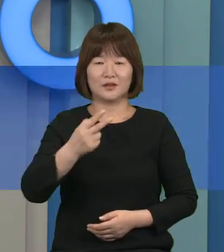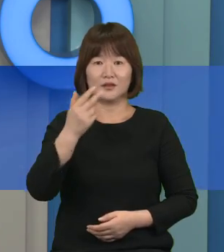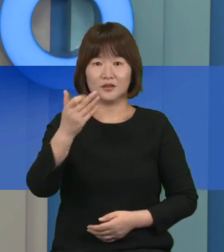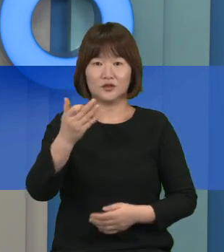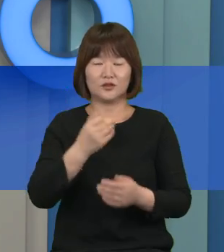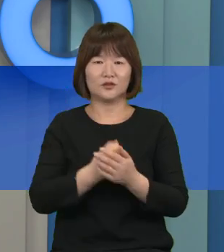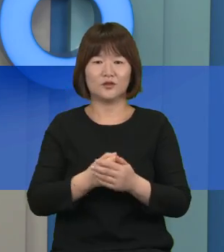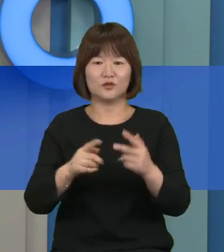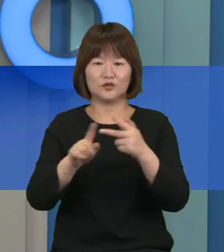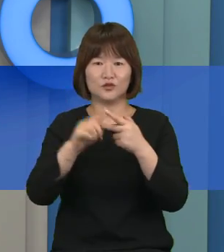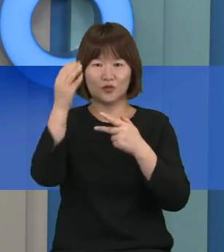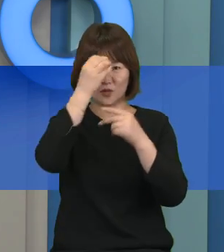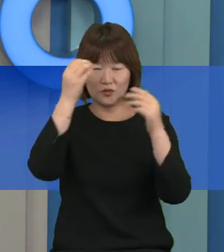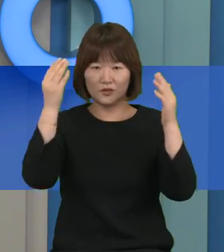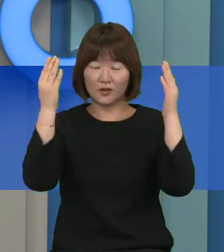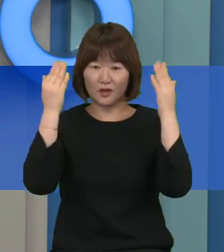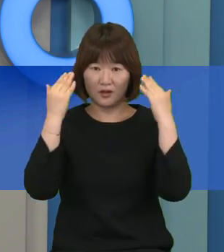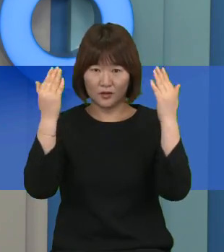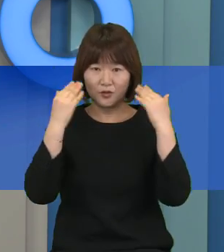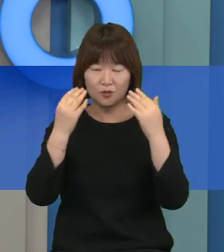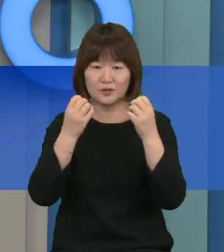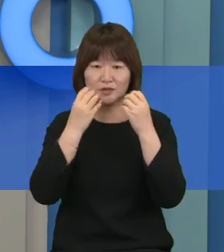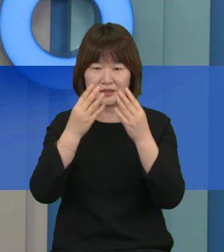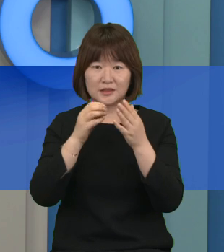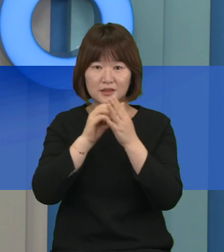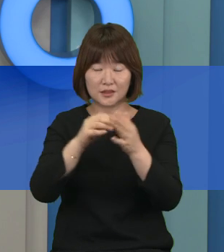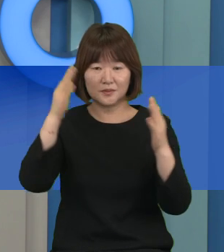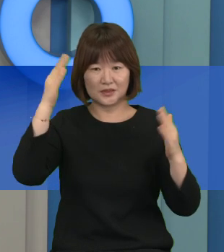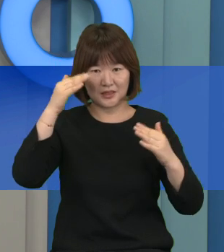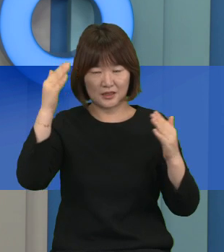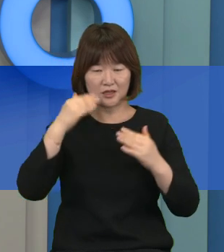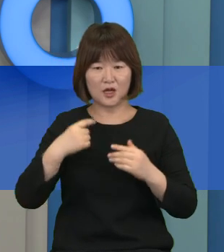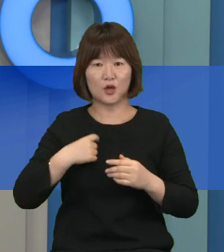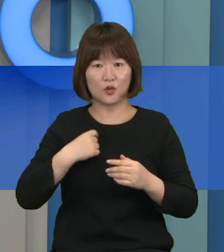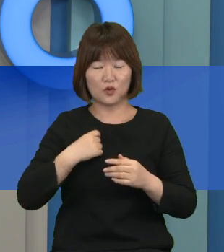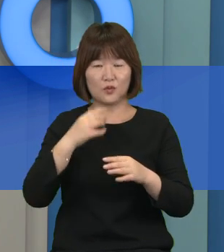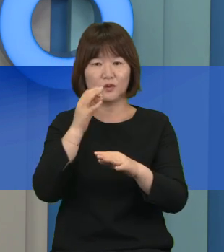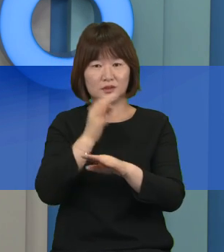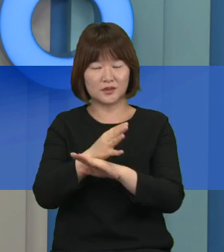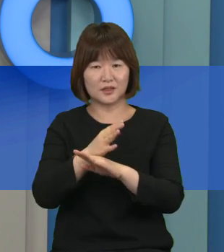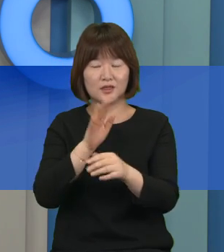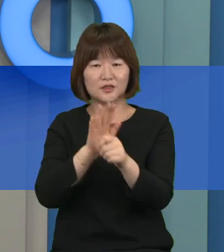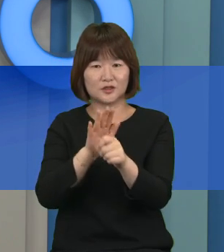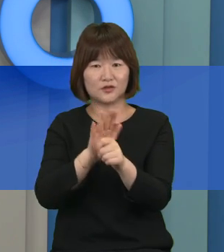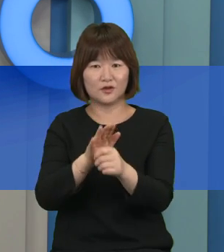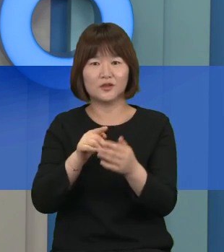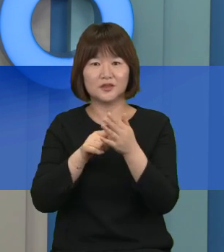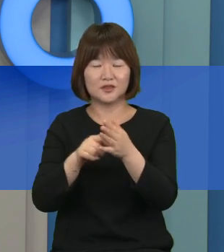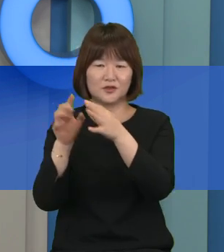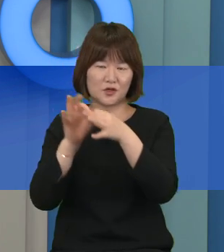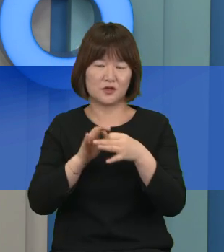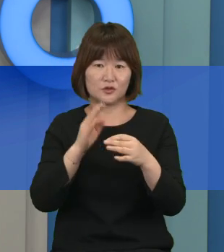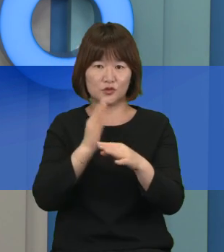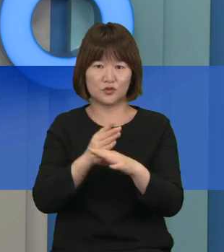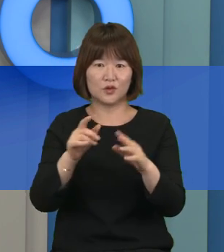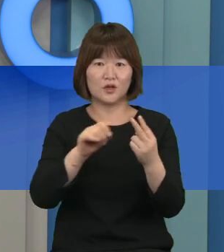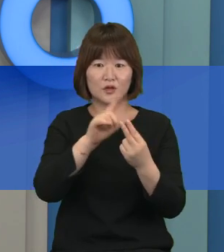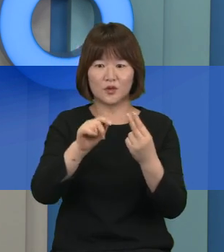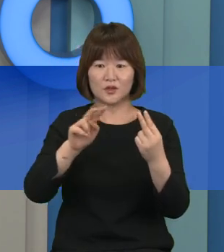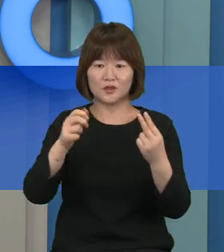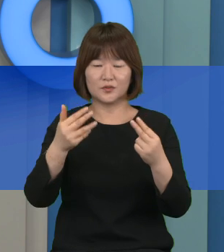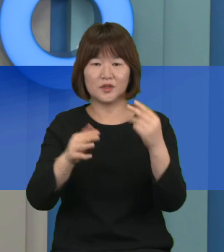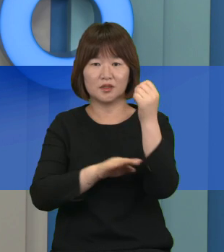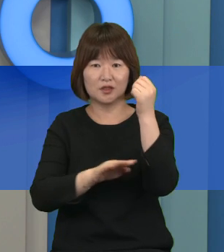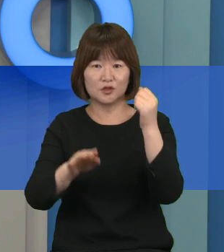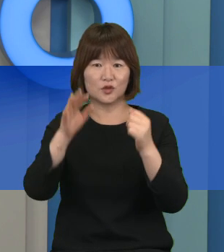네, 2019학년도 중고등학교 신입생 교복 구입 및 지원 신청이 계속 진행 중입니다. 대상은 올해 2월 28일